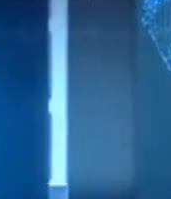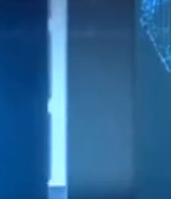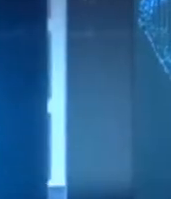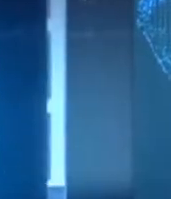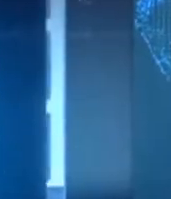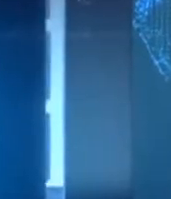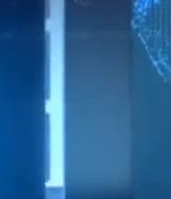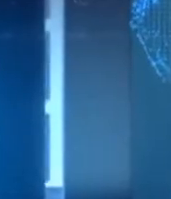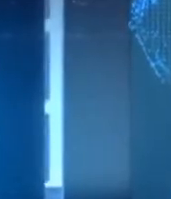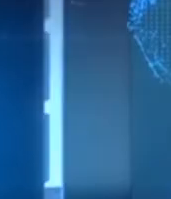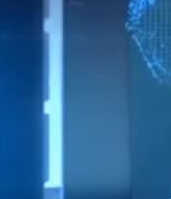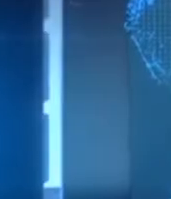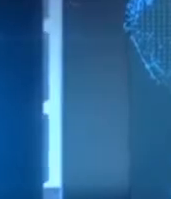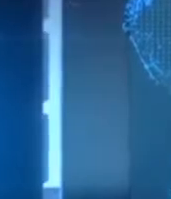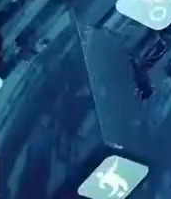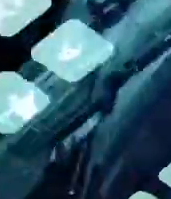телеарнасы.